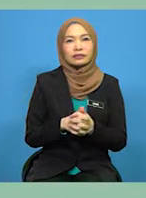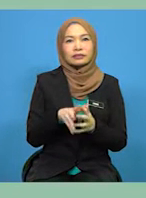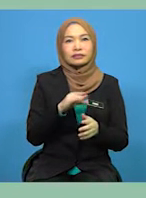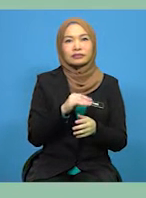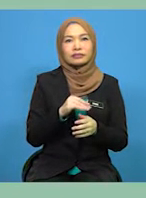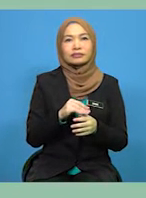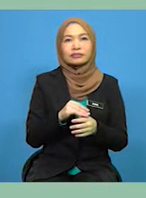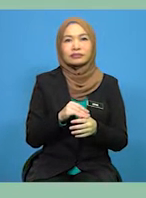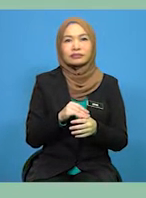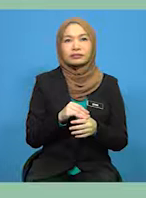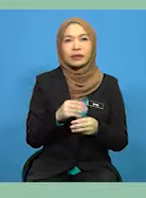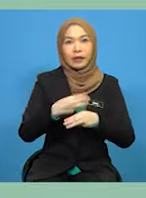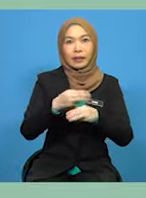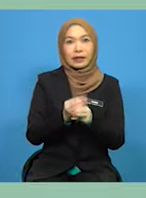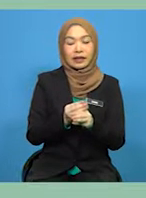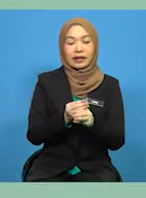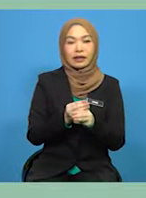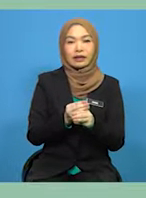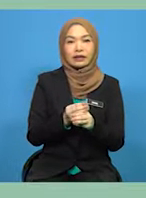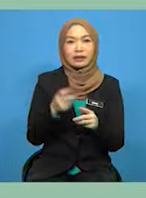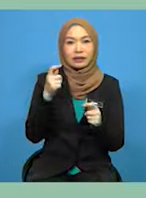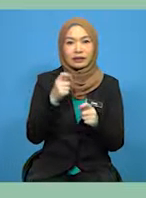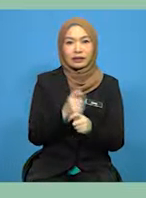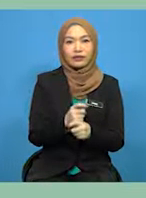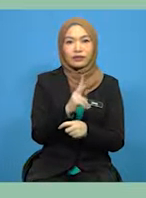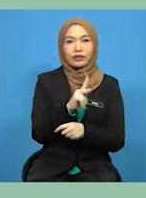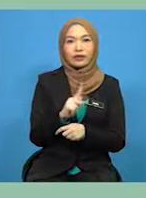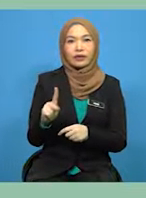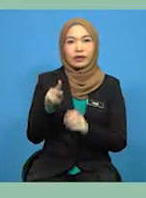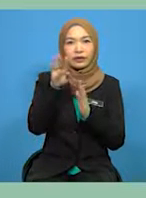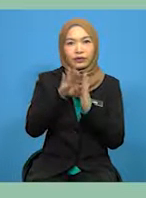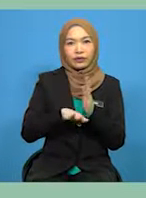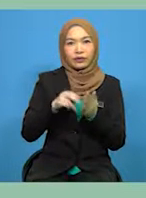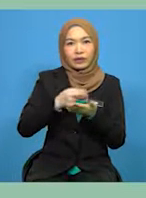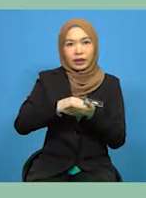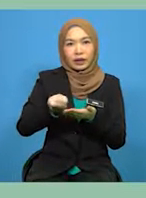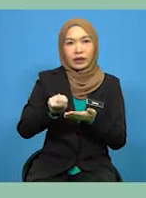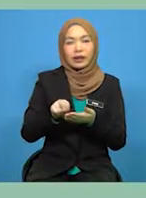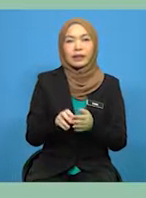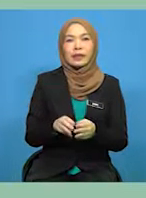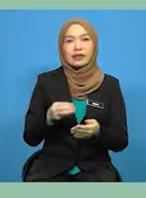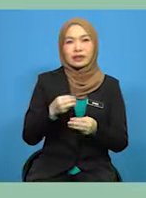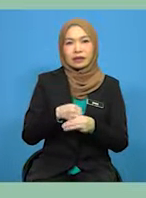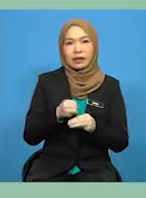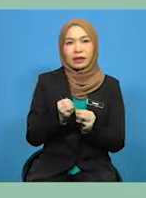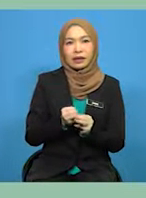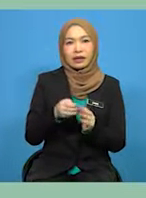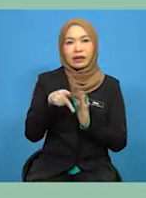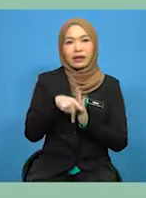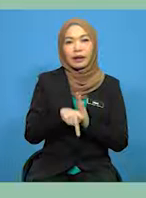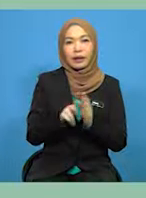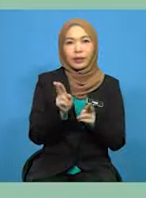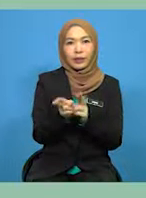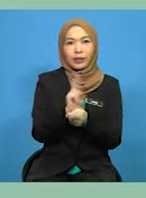barang. Masalah menentukan susun nilai. Masalah perubahan